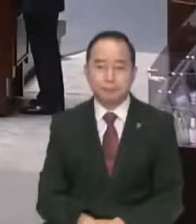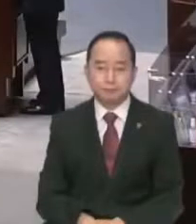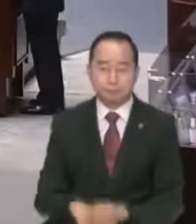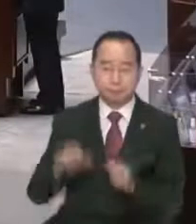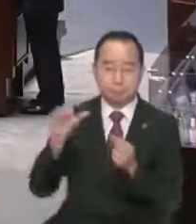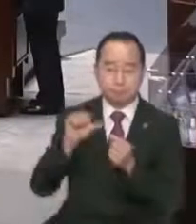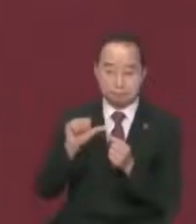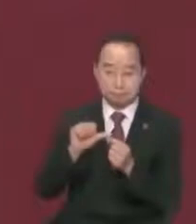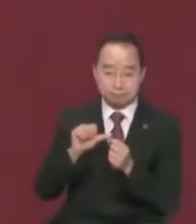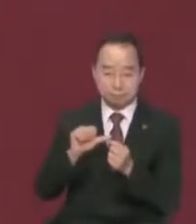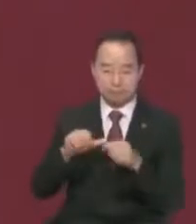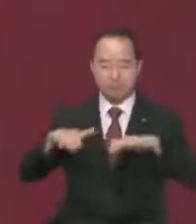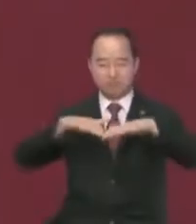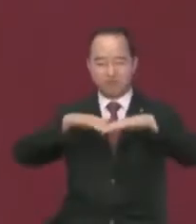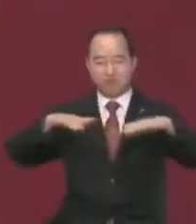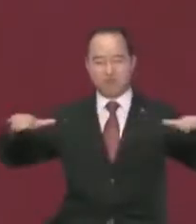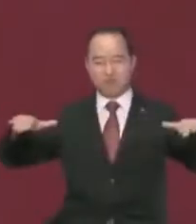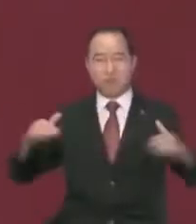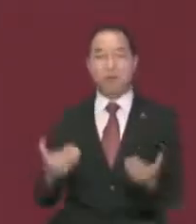다섯째는 균형 발전입니다.